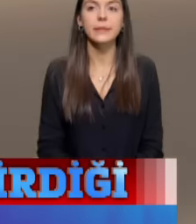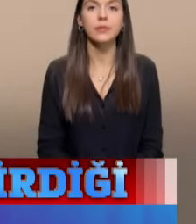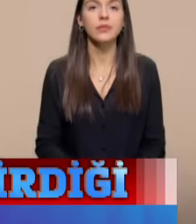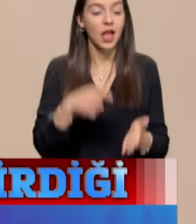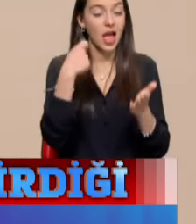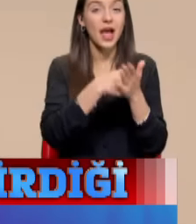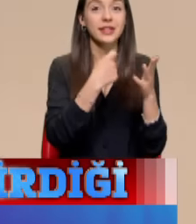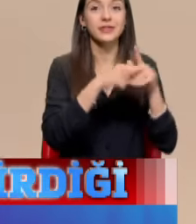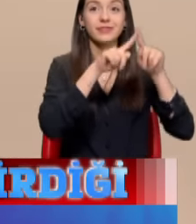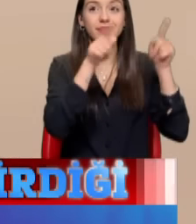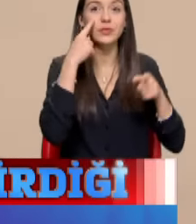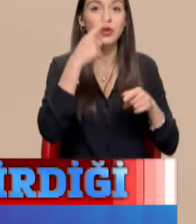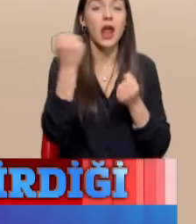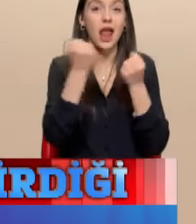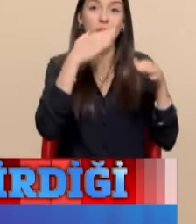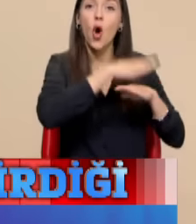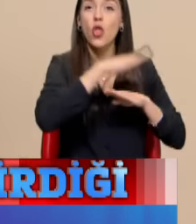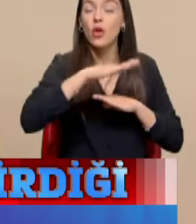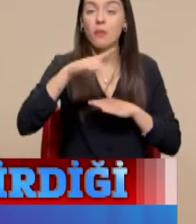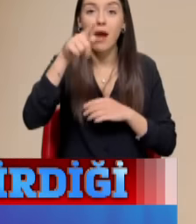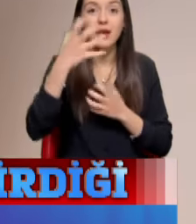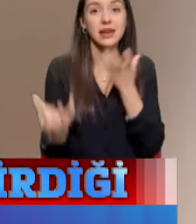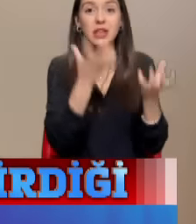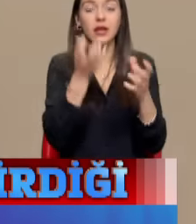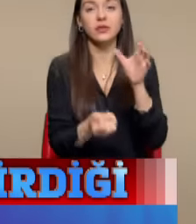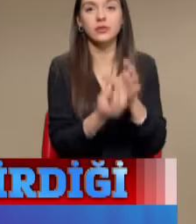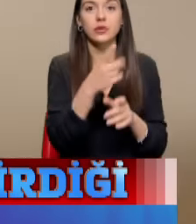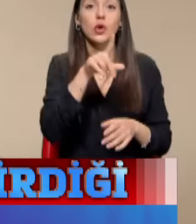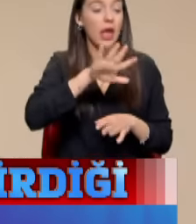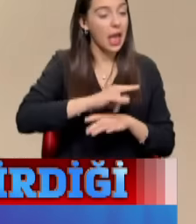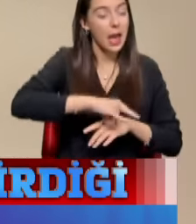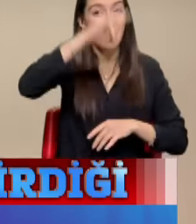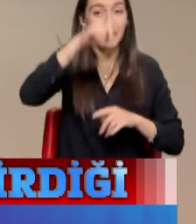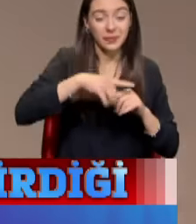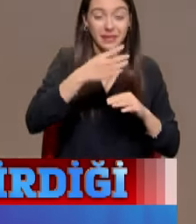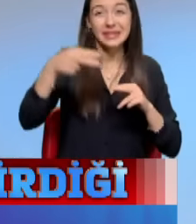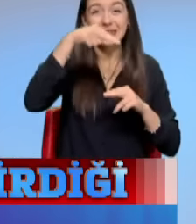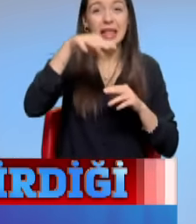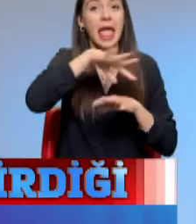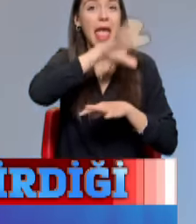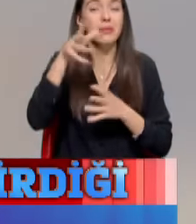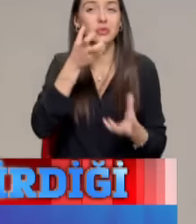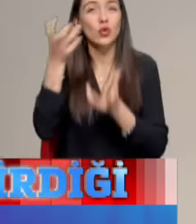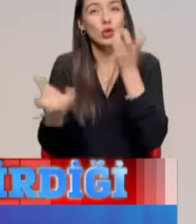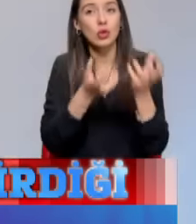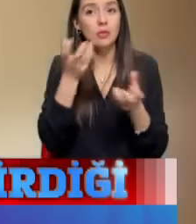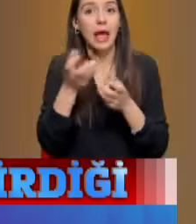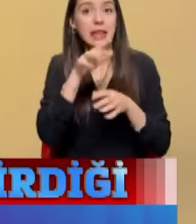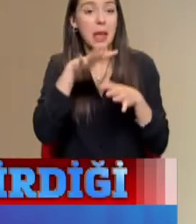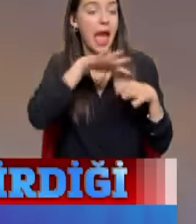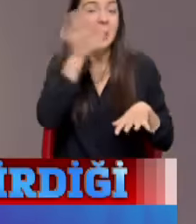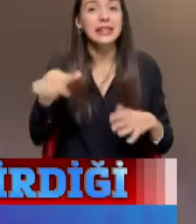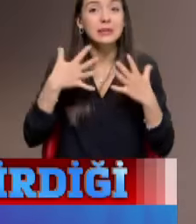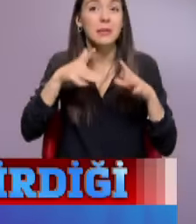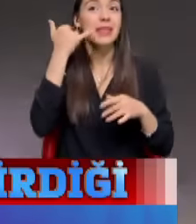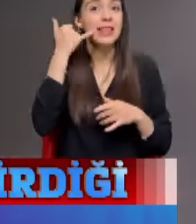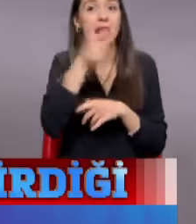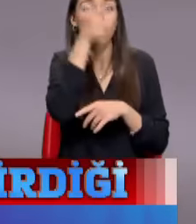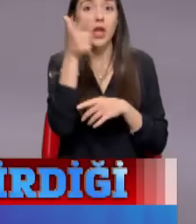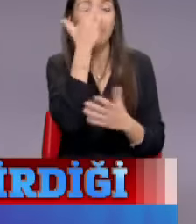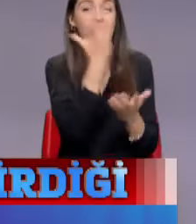Alışveriş merkezinin otoparkında yangın çıktı. Tüm katları duman sardı. O anda yaşanan panik cep telefonu kameralarıyla